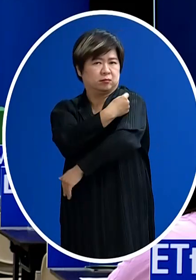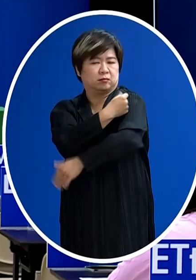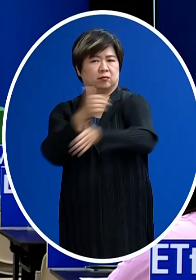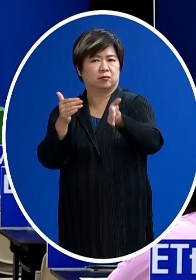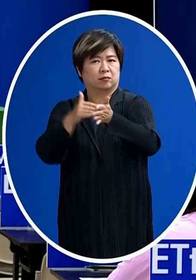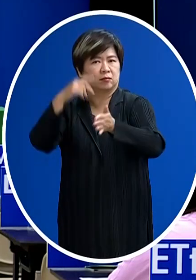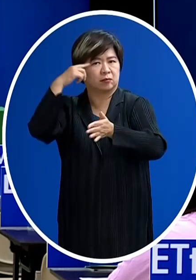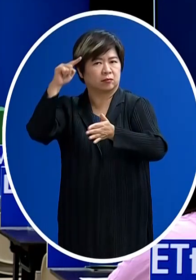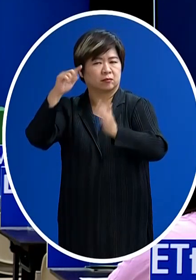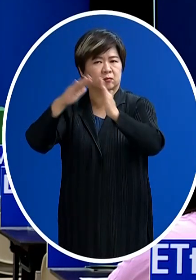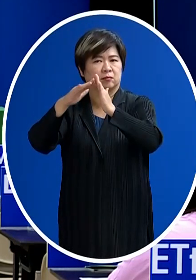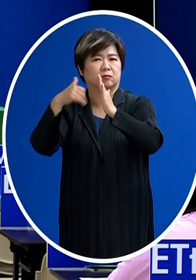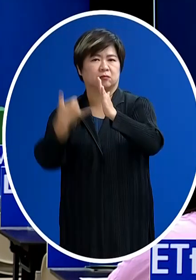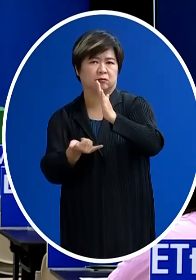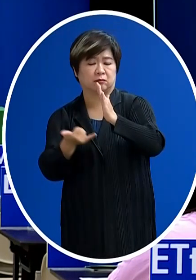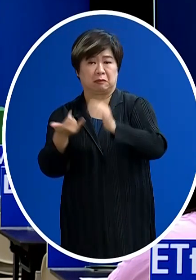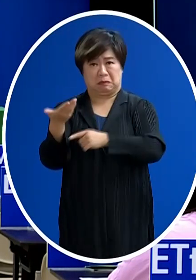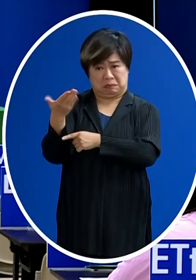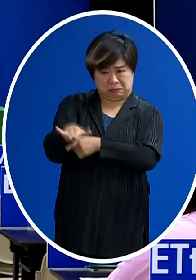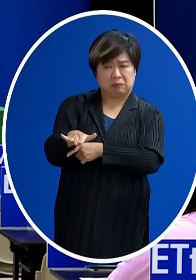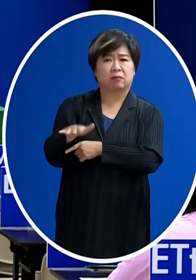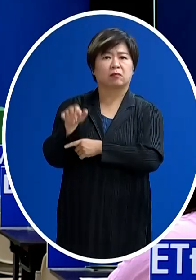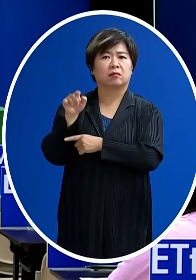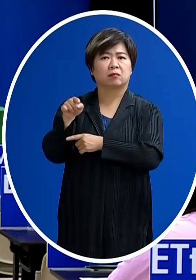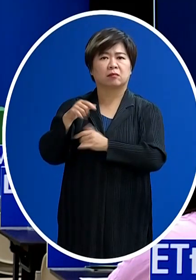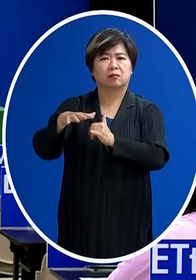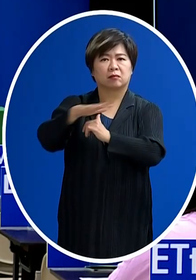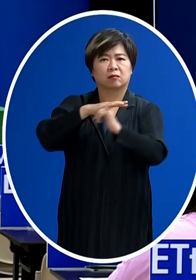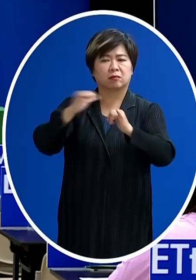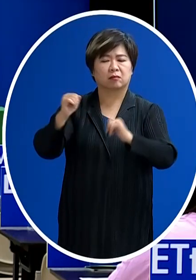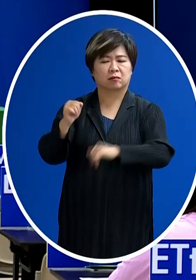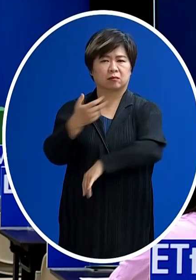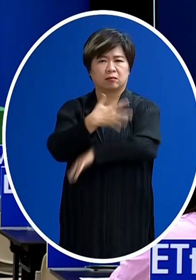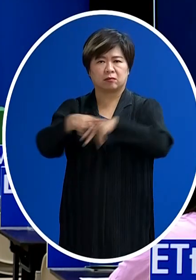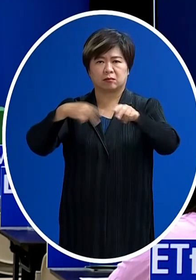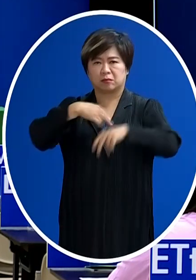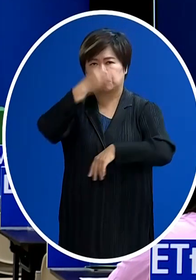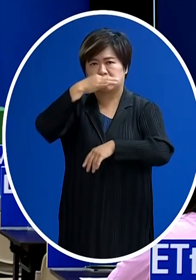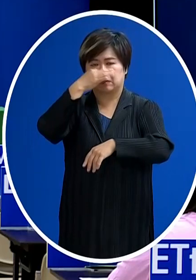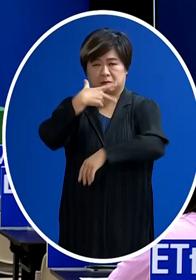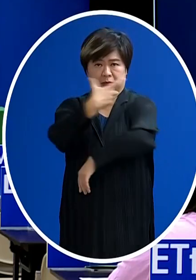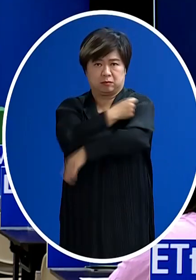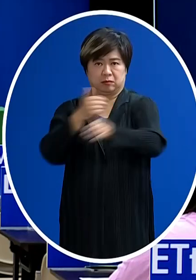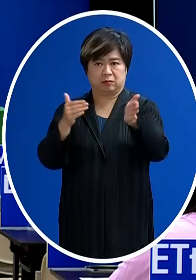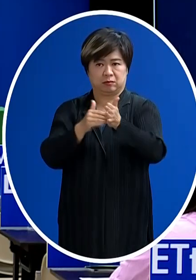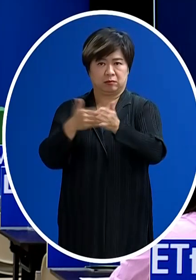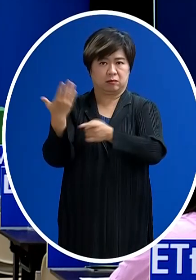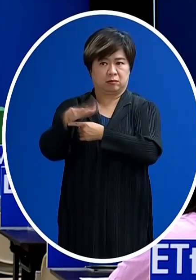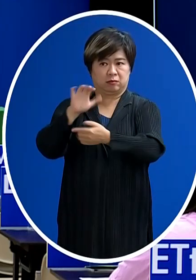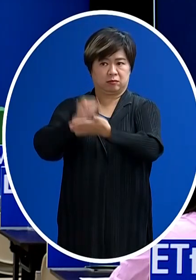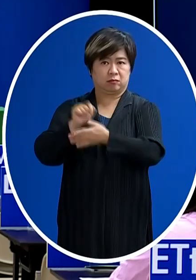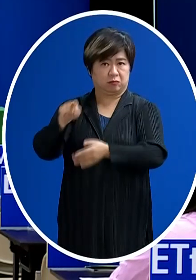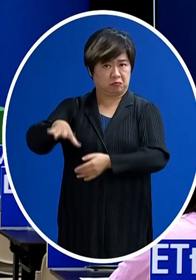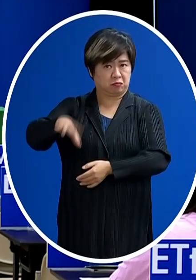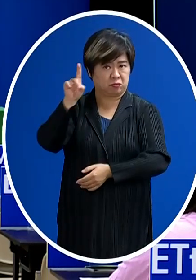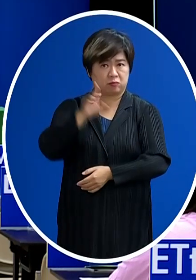卧，家中死亡，不晓得这是不是全台流感疫苗施打之后首例的死亡通报呢？谢